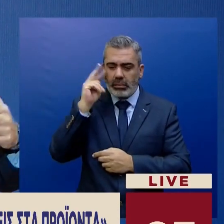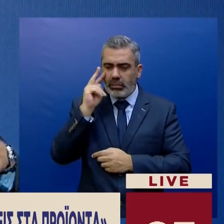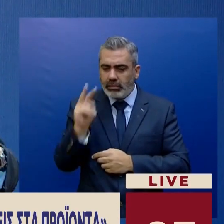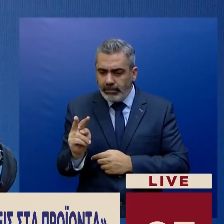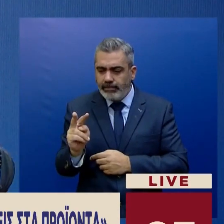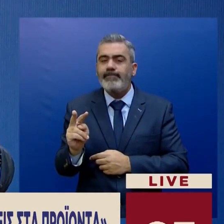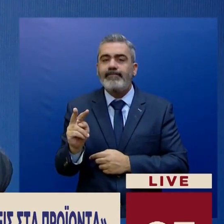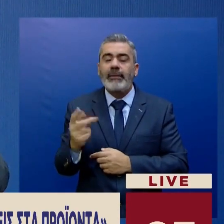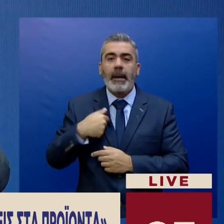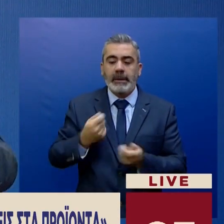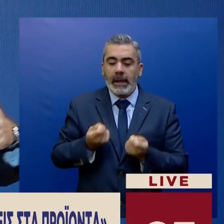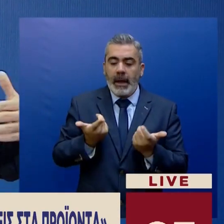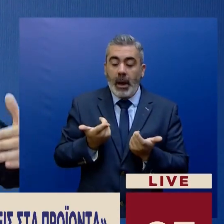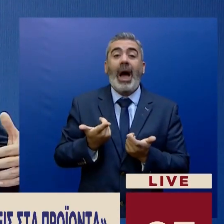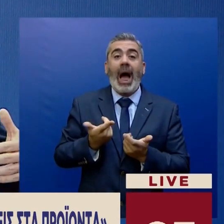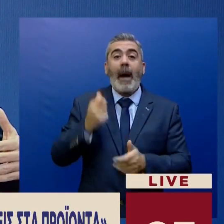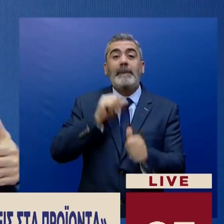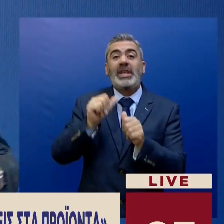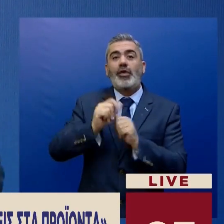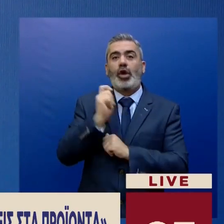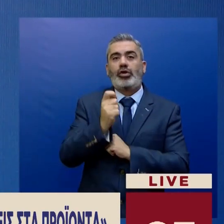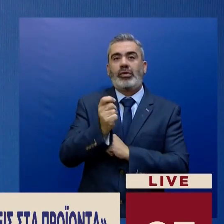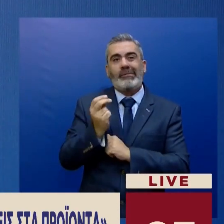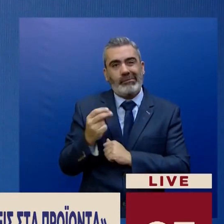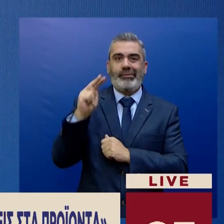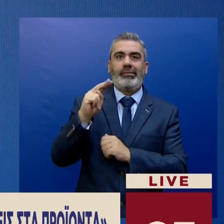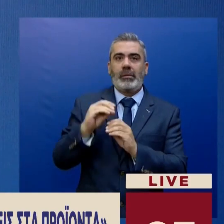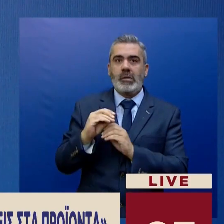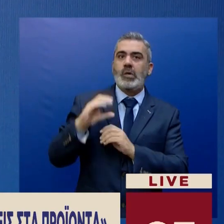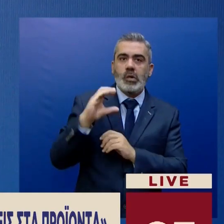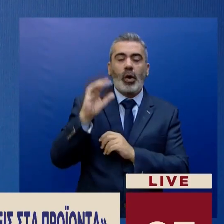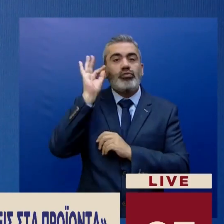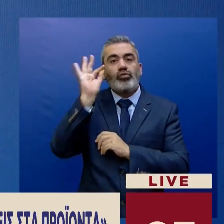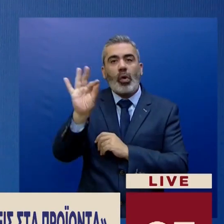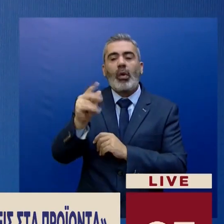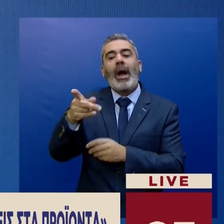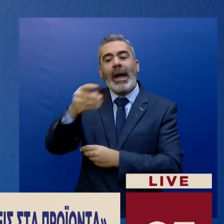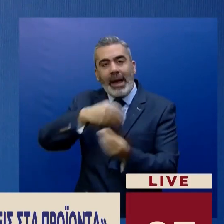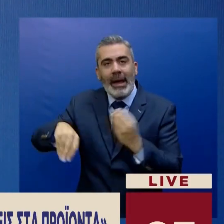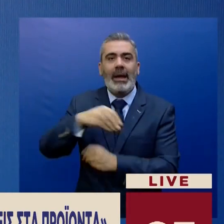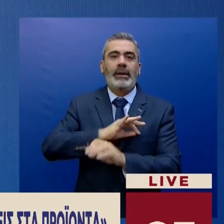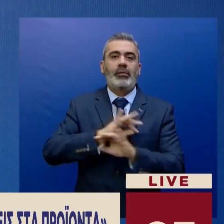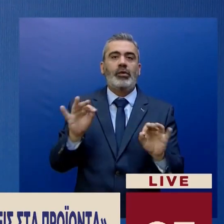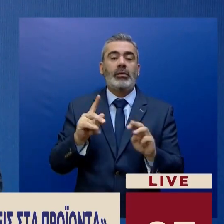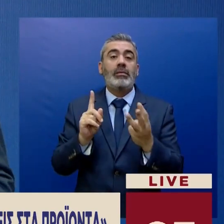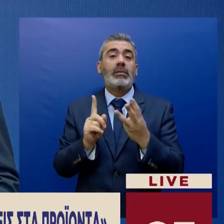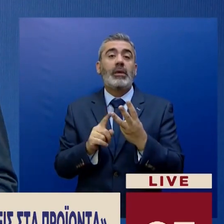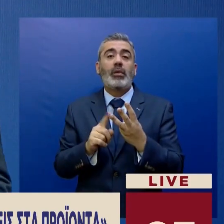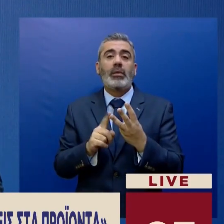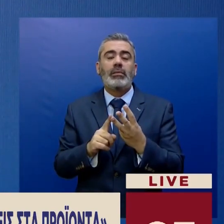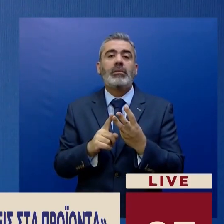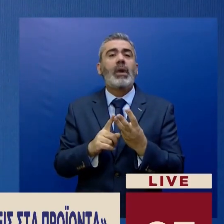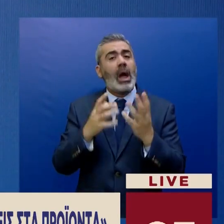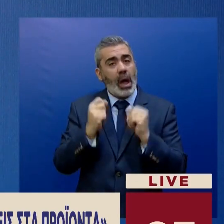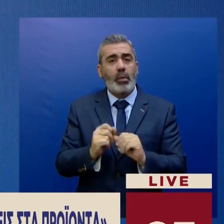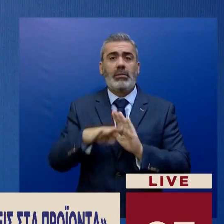μέσου μισθού και του κατώτατου μισθού από τις μεγάλες αυξήσεις των τιμών. Έτσι μειώνονται οι συνέπειες για τους πολίτες και βέβαια και στοχευμένες